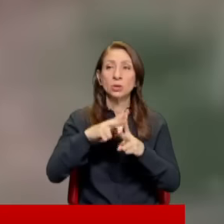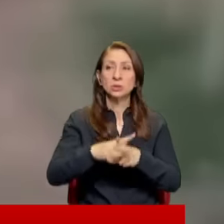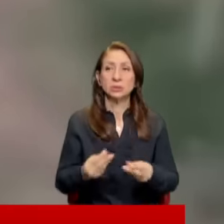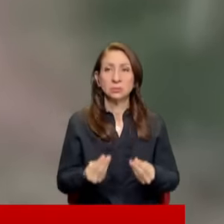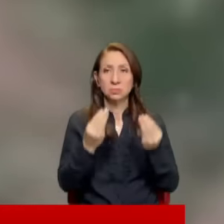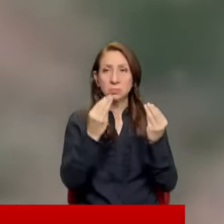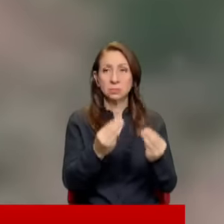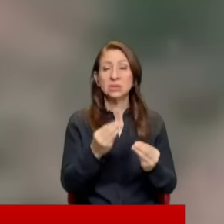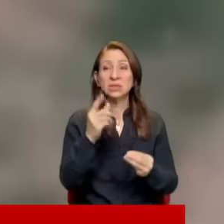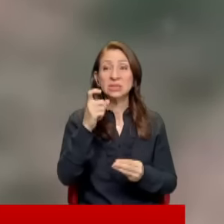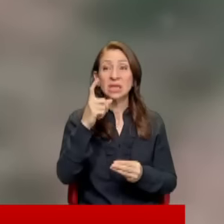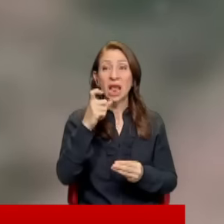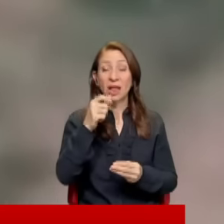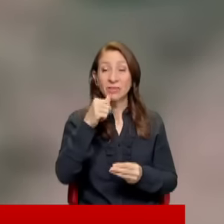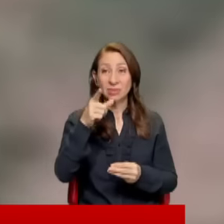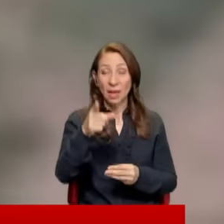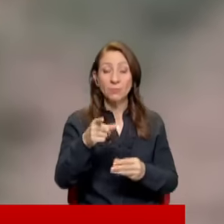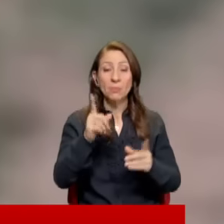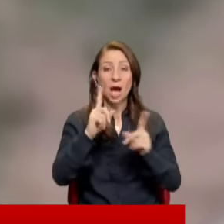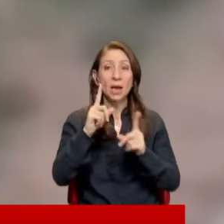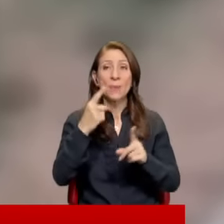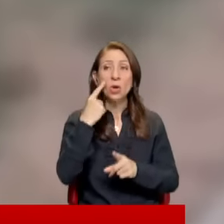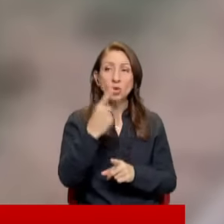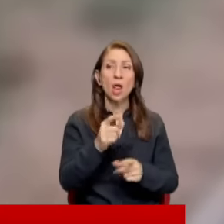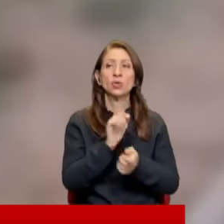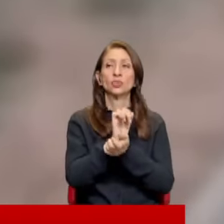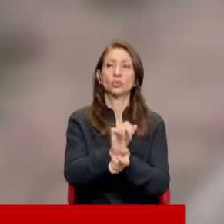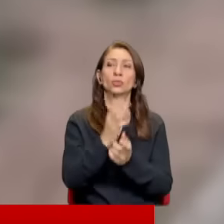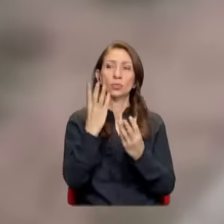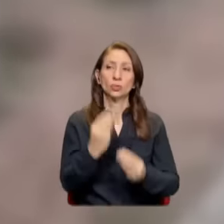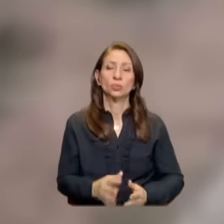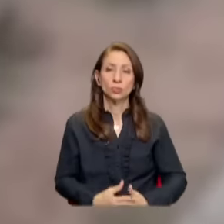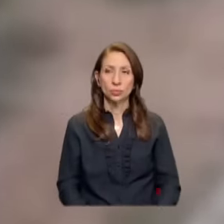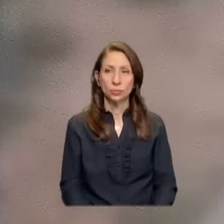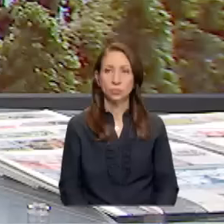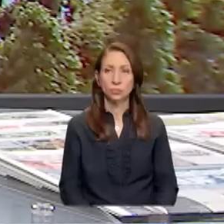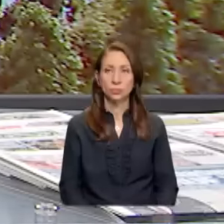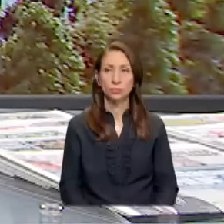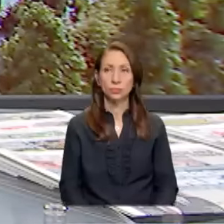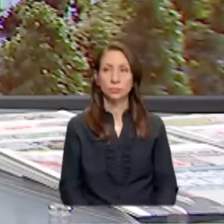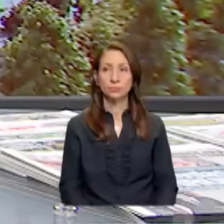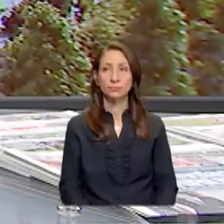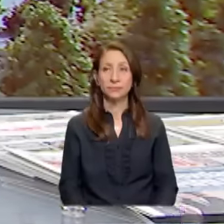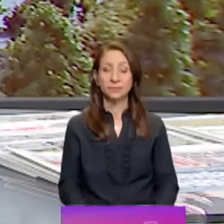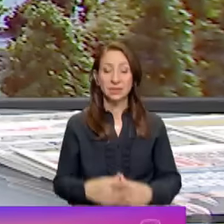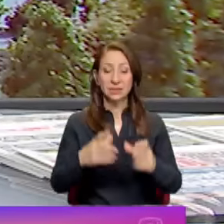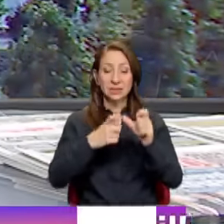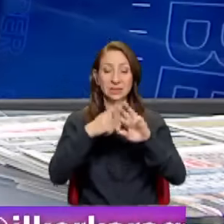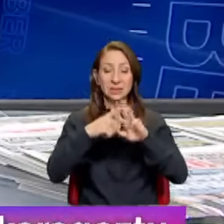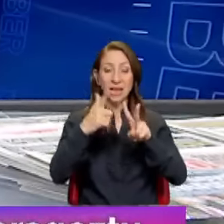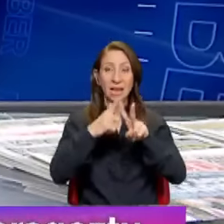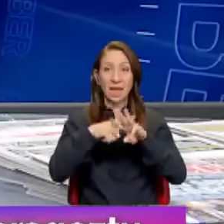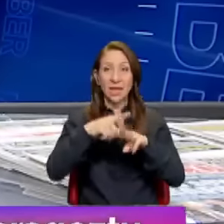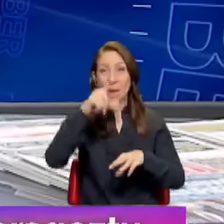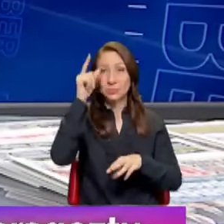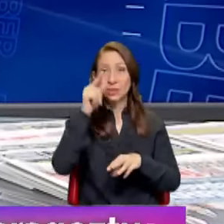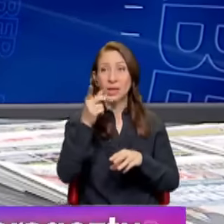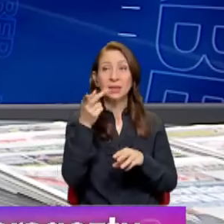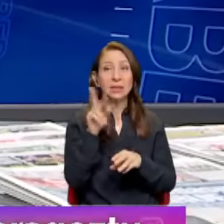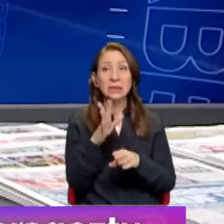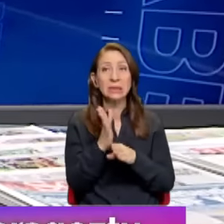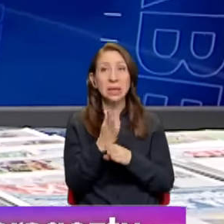teslim edildi silahlı kurye çıkarıldığı mahkemece tutukl Selan hemşire hayatını